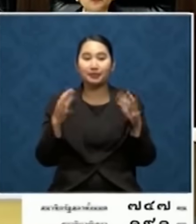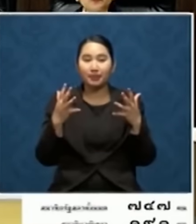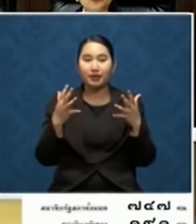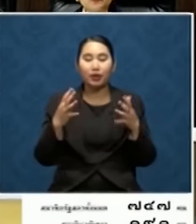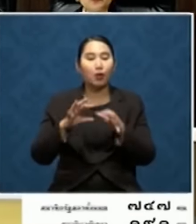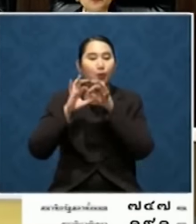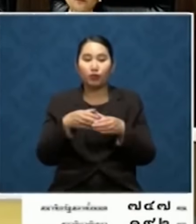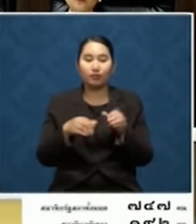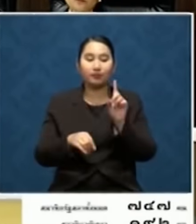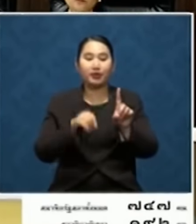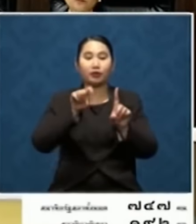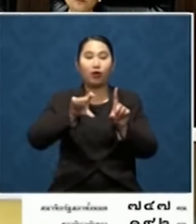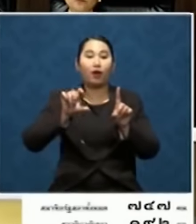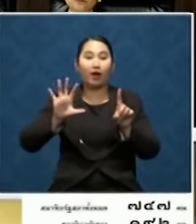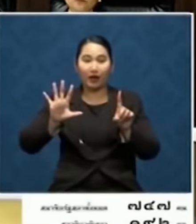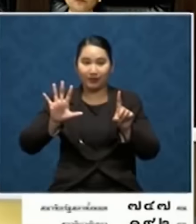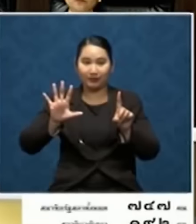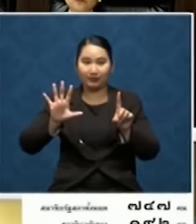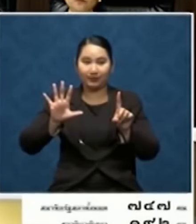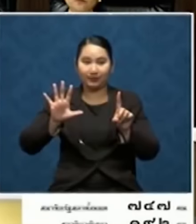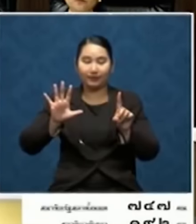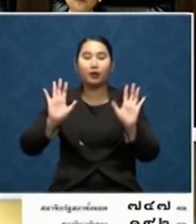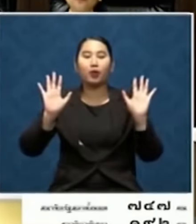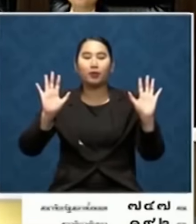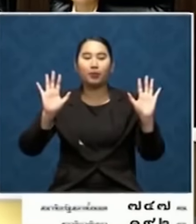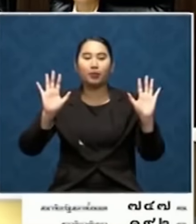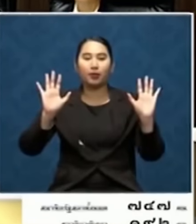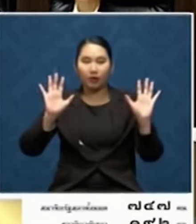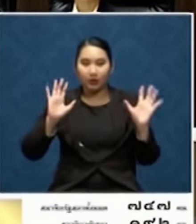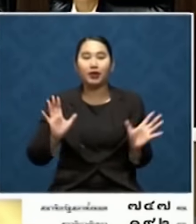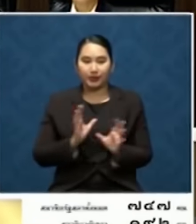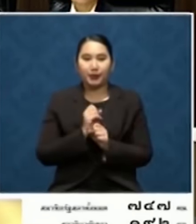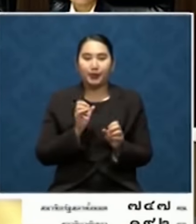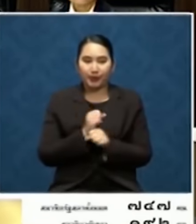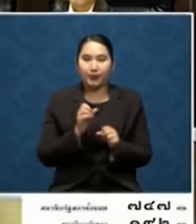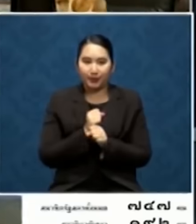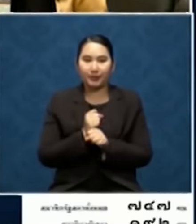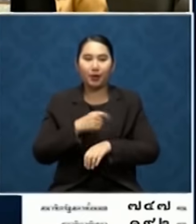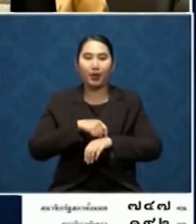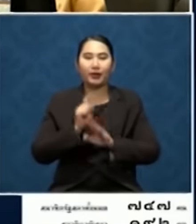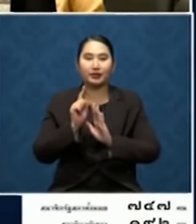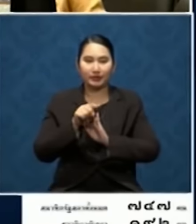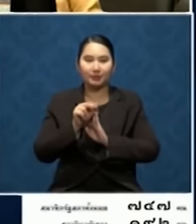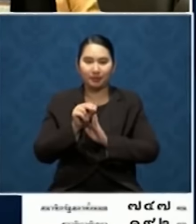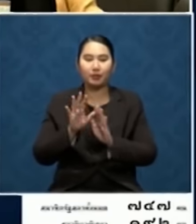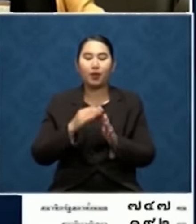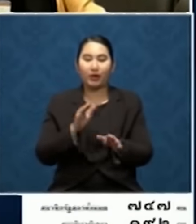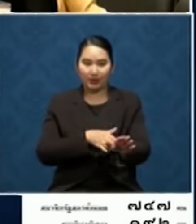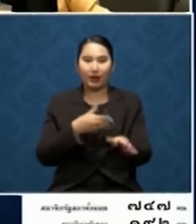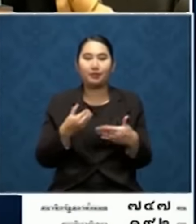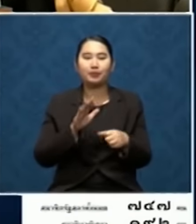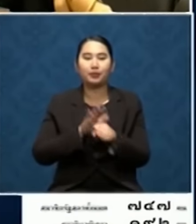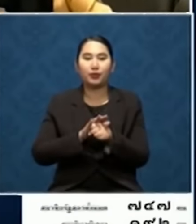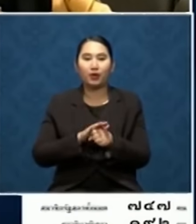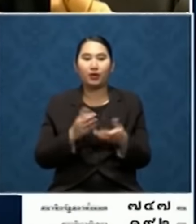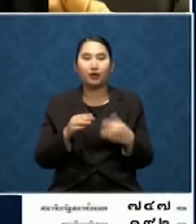แล้วและ คงพอแล้วครับ สรุปแล้วครับท่านประธานครับจะจบแล้วฮะ เกือบครึ่งชั่วโมงผมคิดว่านั่นจะเพียงพอ